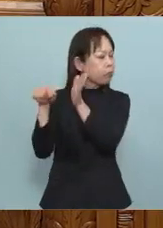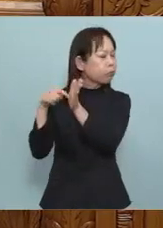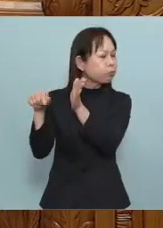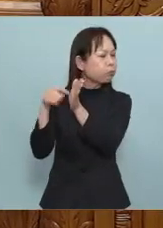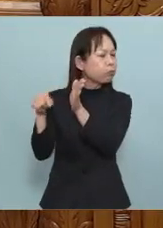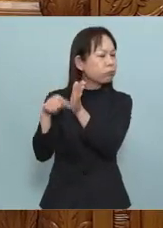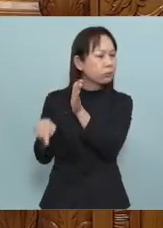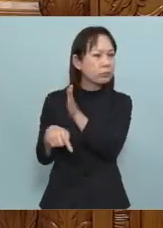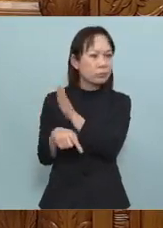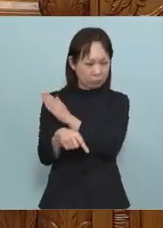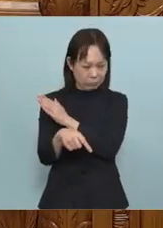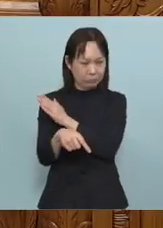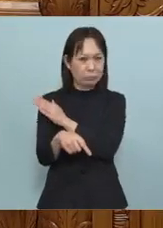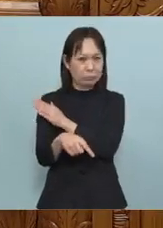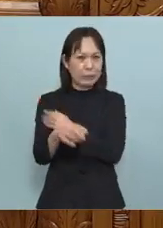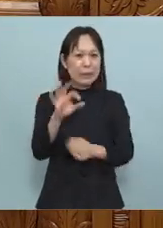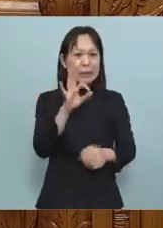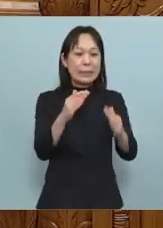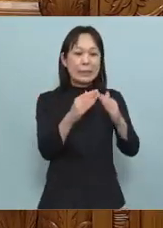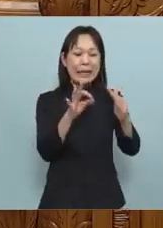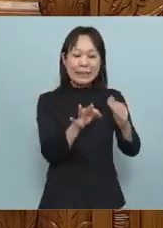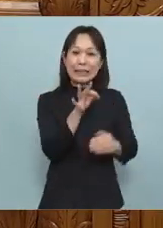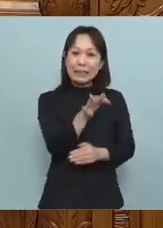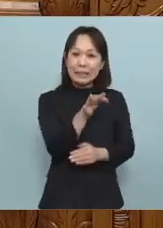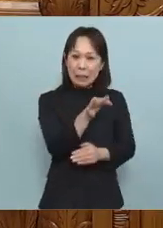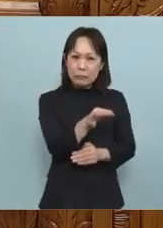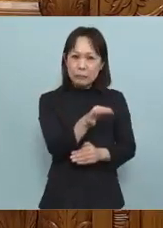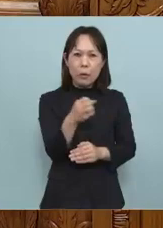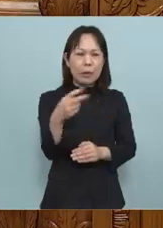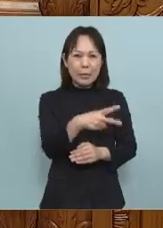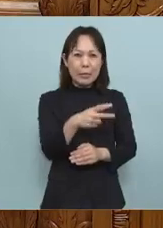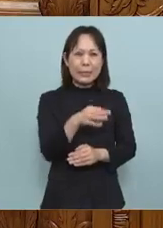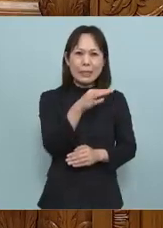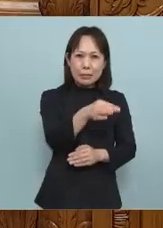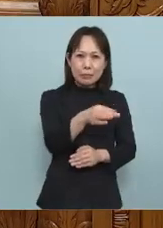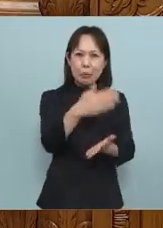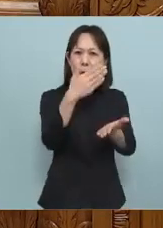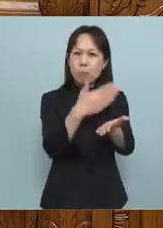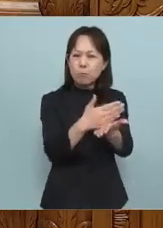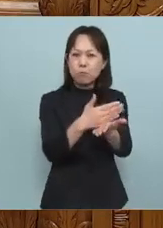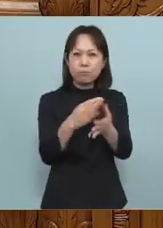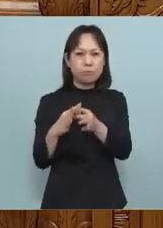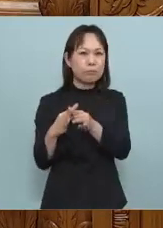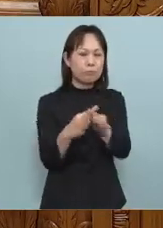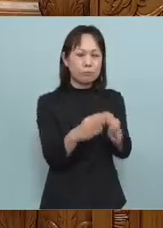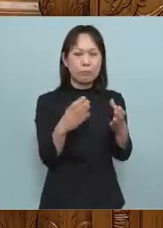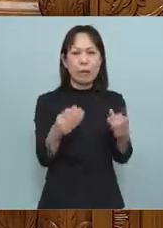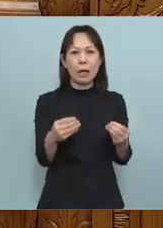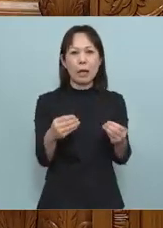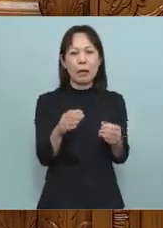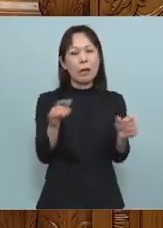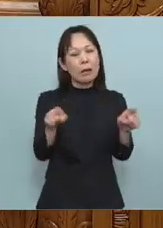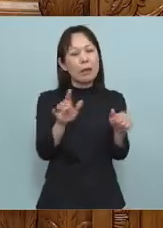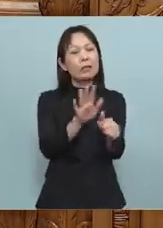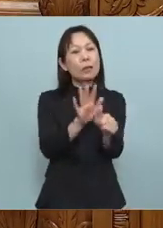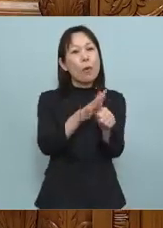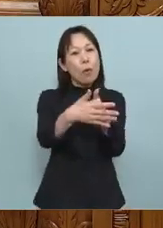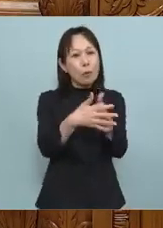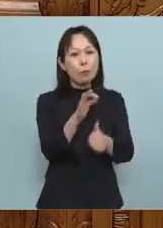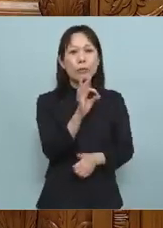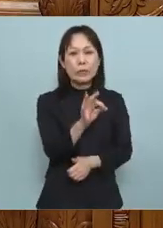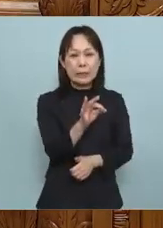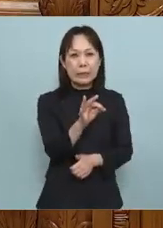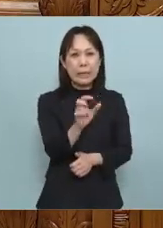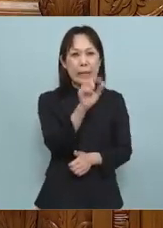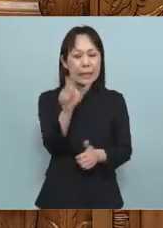化給付金、家賃支援給付金の再支給を拒否し続けました。協力金や月次支援金